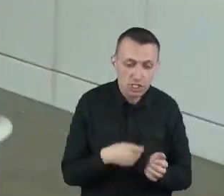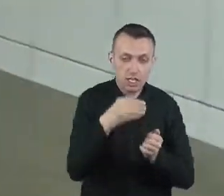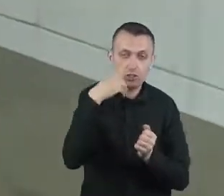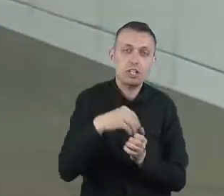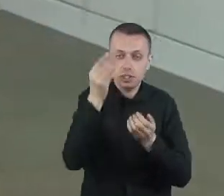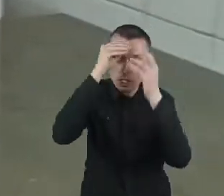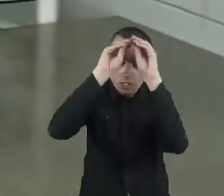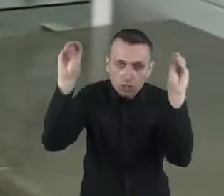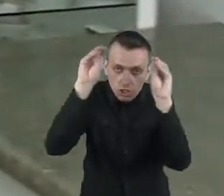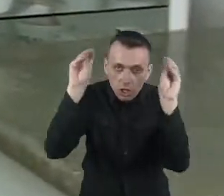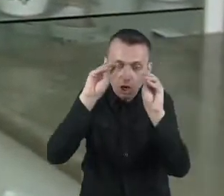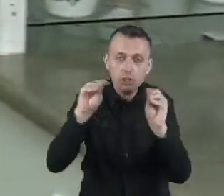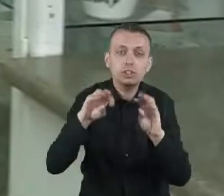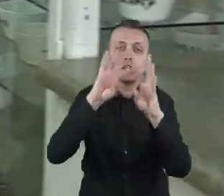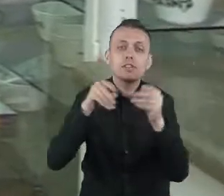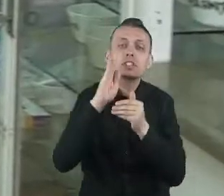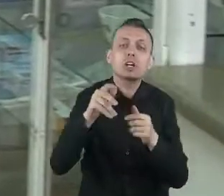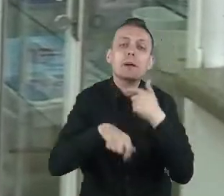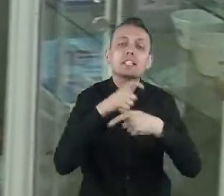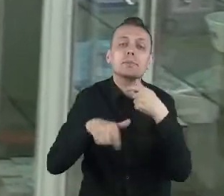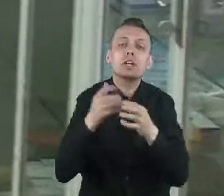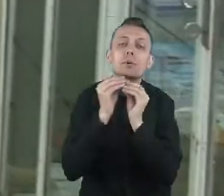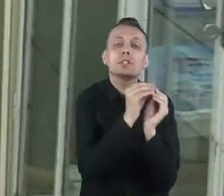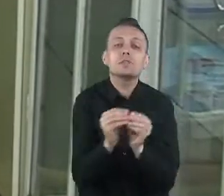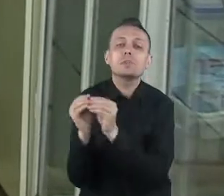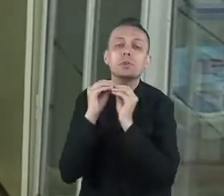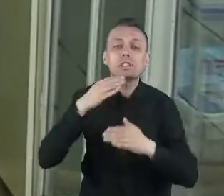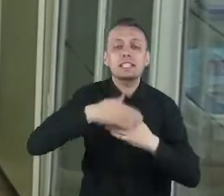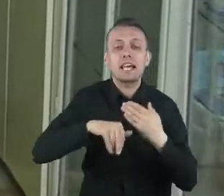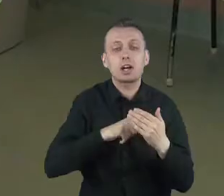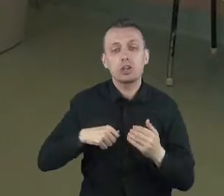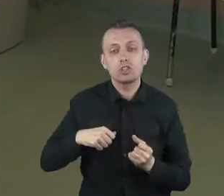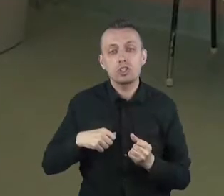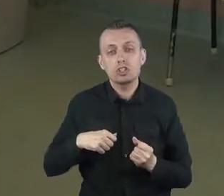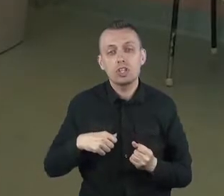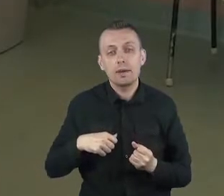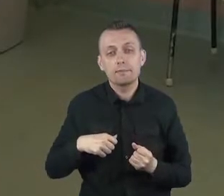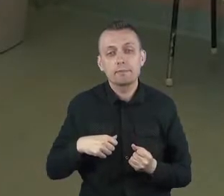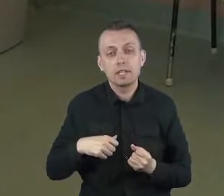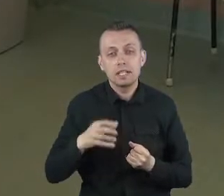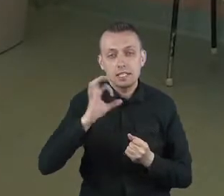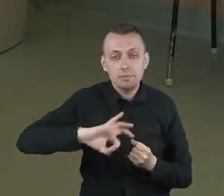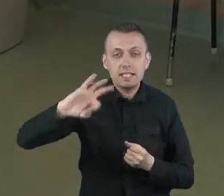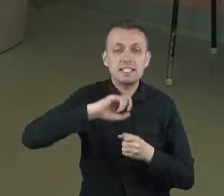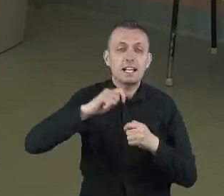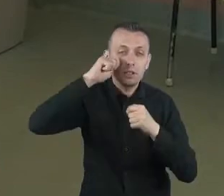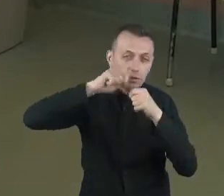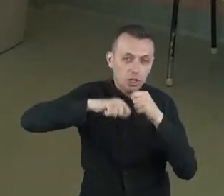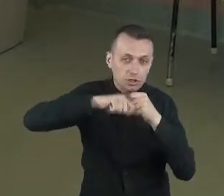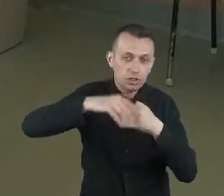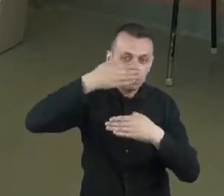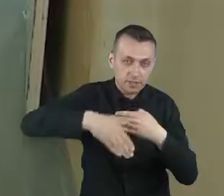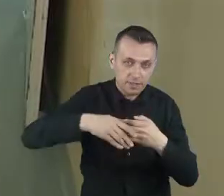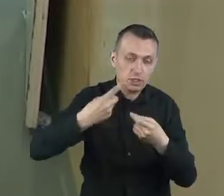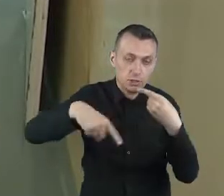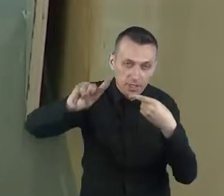szkolić, wprowadzać, będziemy wszystko robić wspólnie. Zakończy się to audytem